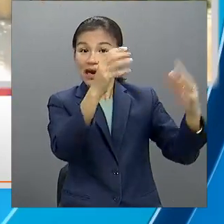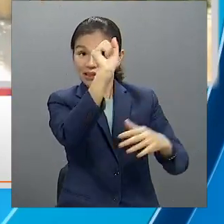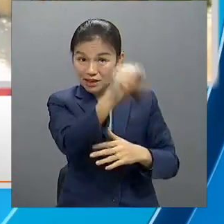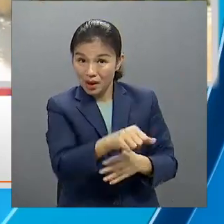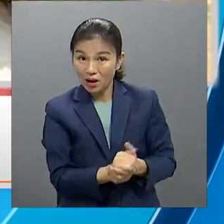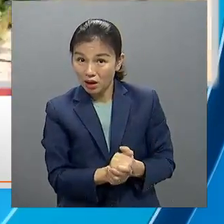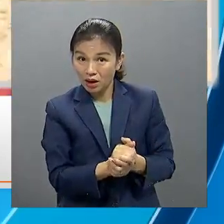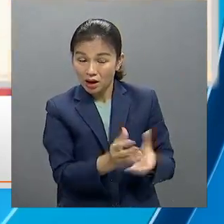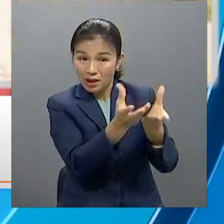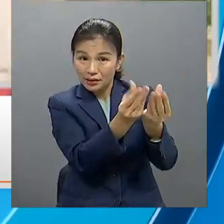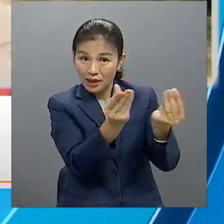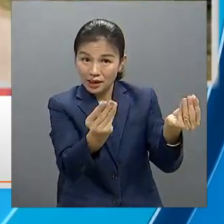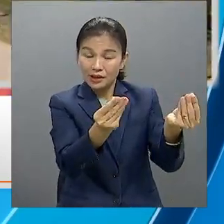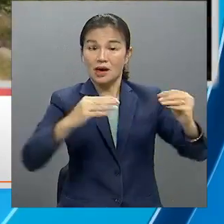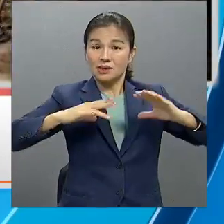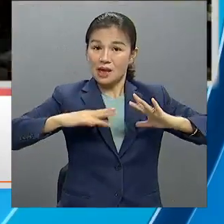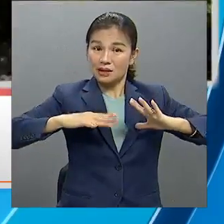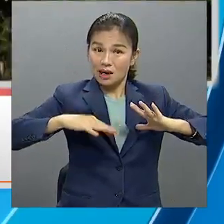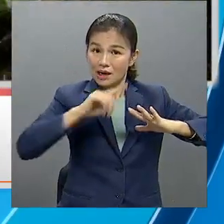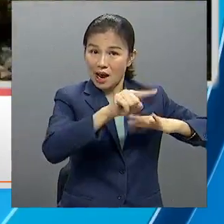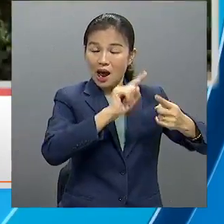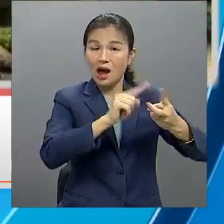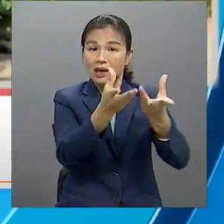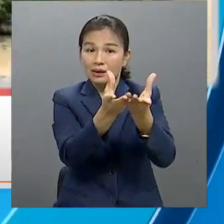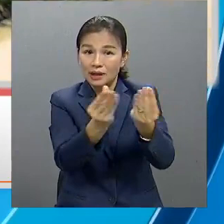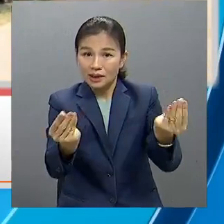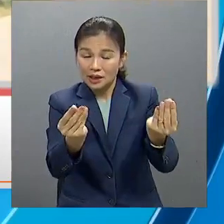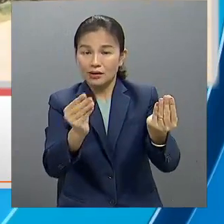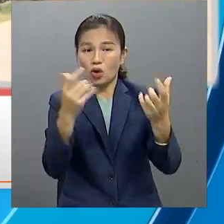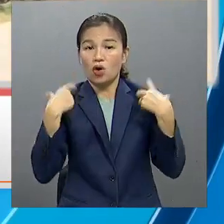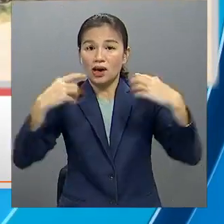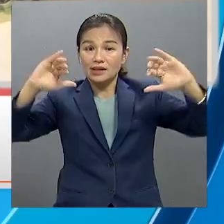เป็นที่สาธารณะหรือว่าเป็นที่ธนารักษ์ที่มาดูแลใช่ไหมคะท่าน